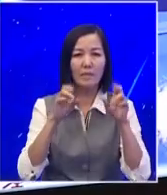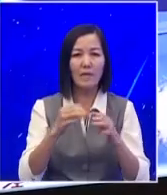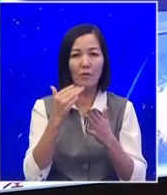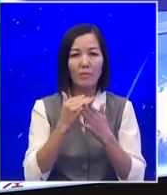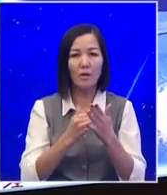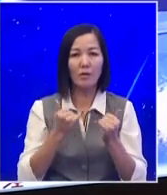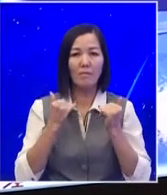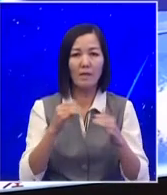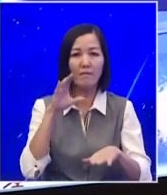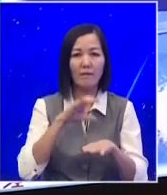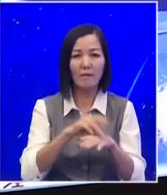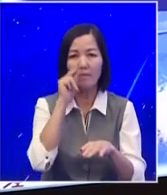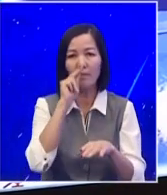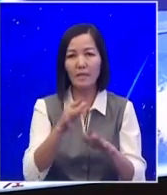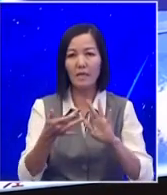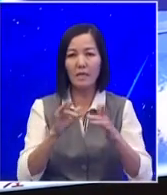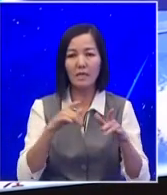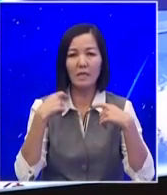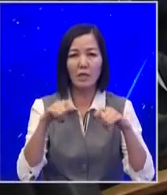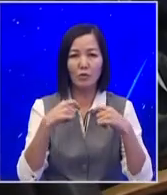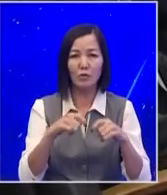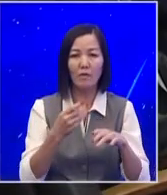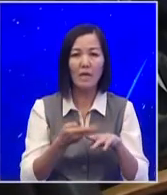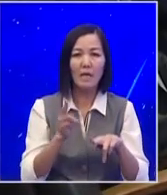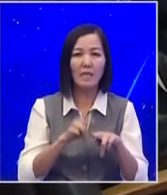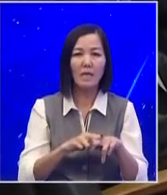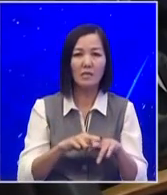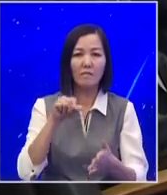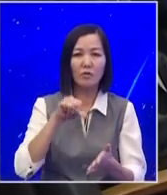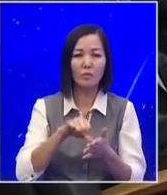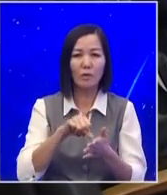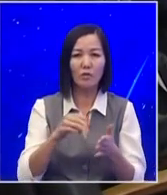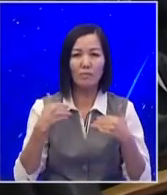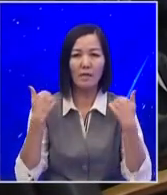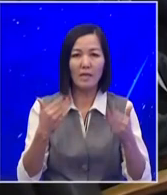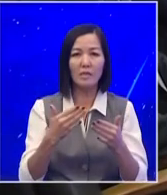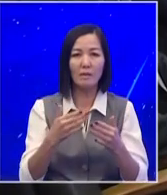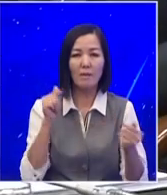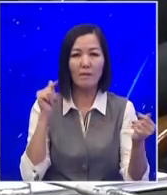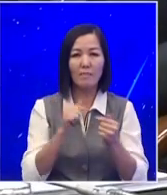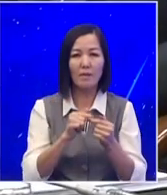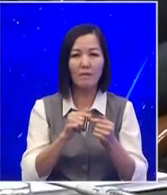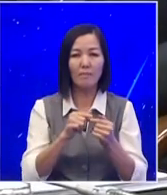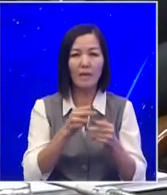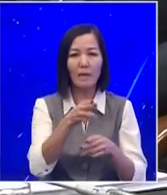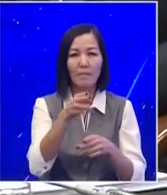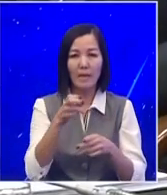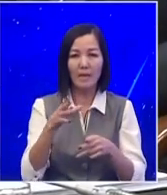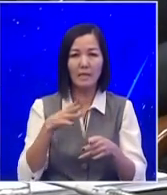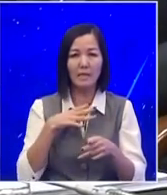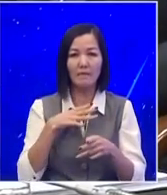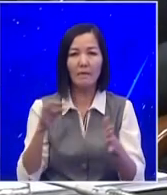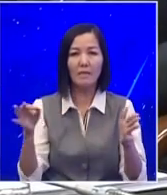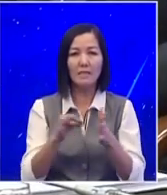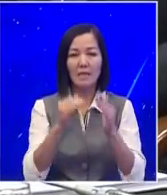специальную программу для выявления подозрительных интернет-ресурсов. Также выступающий предложил меры по борьбе с